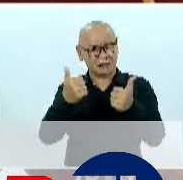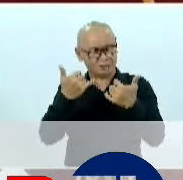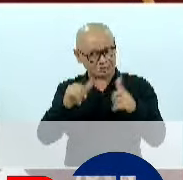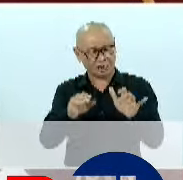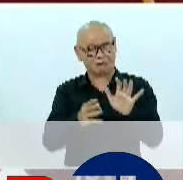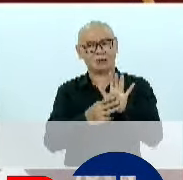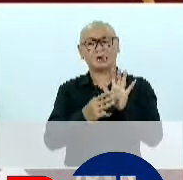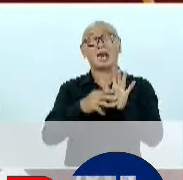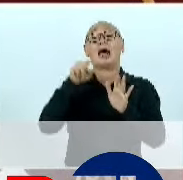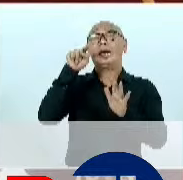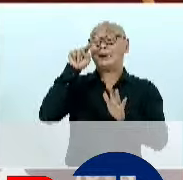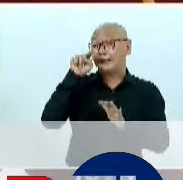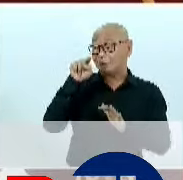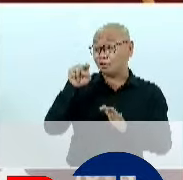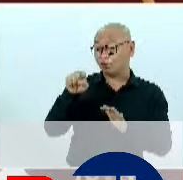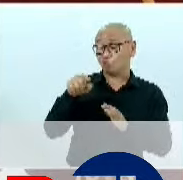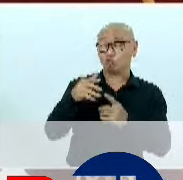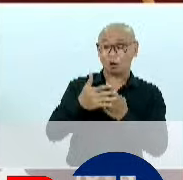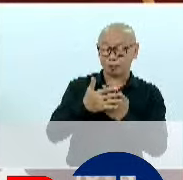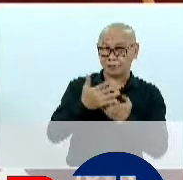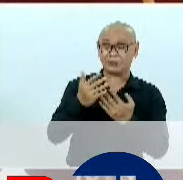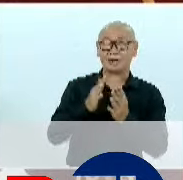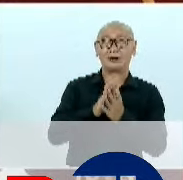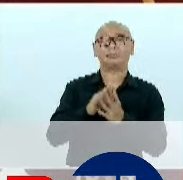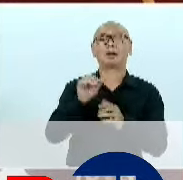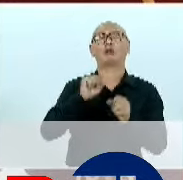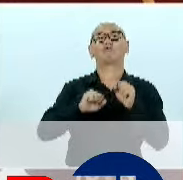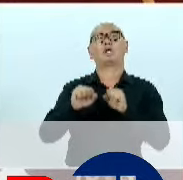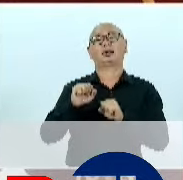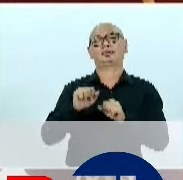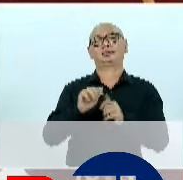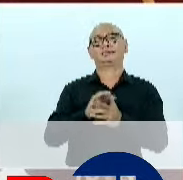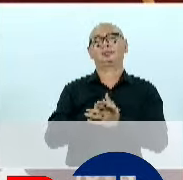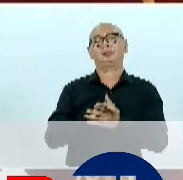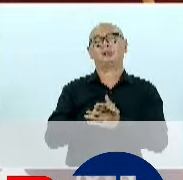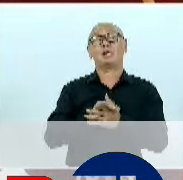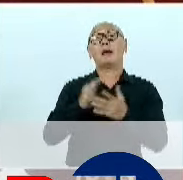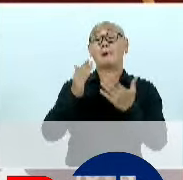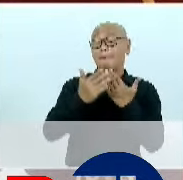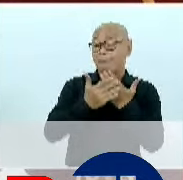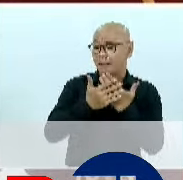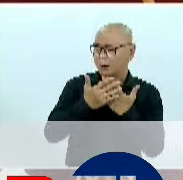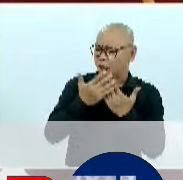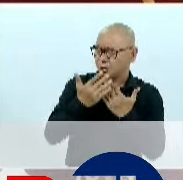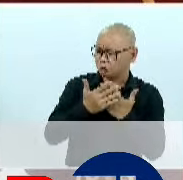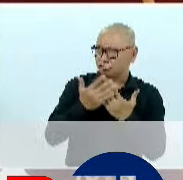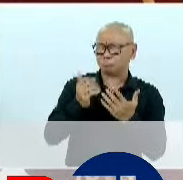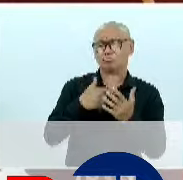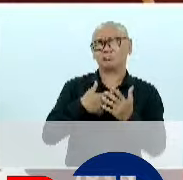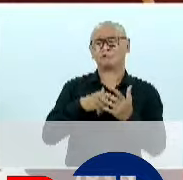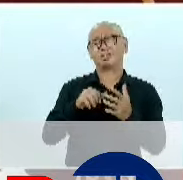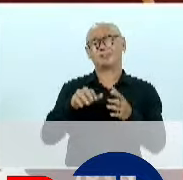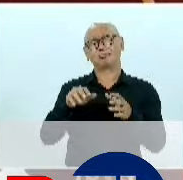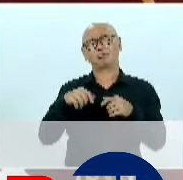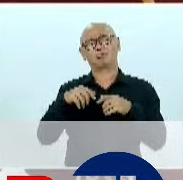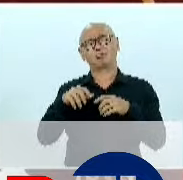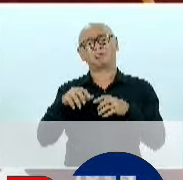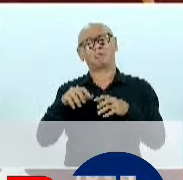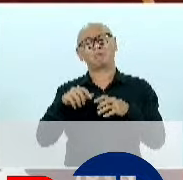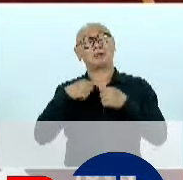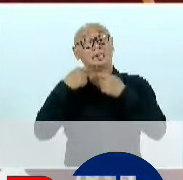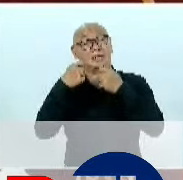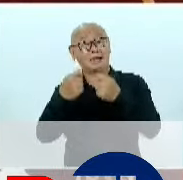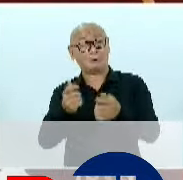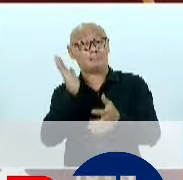masalah itulah ngopeni dan ngelakoni ngopeni adalah memberikan